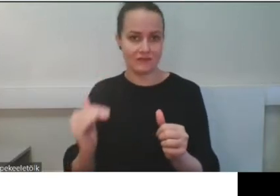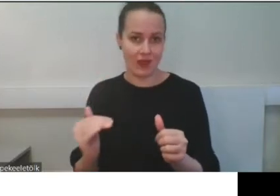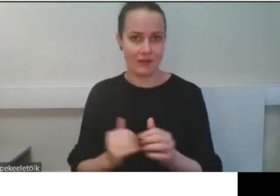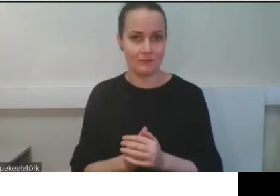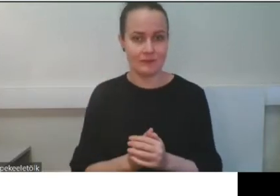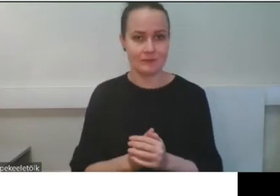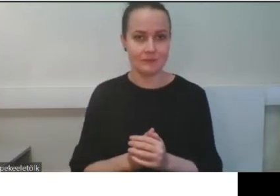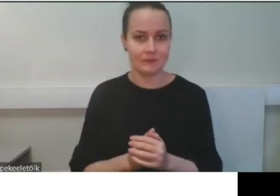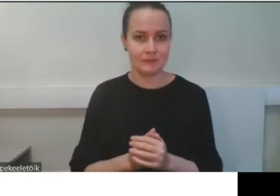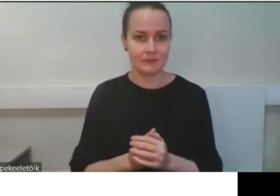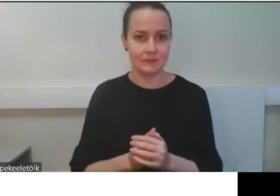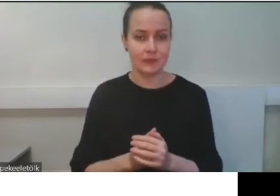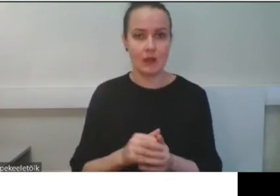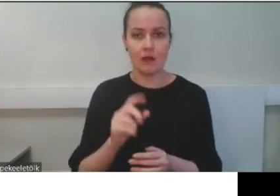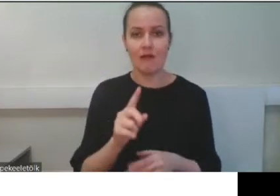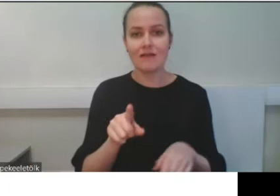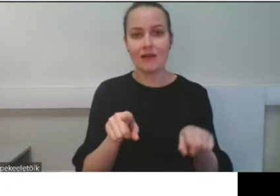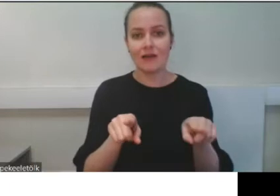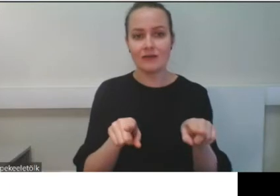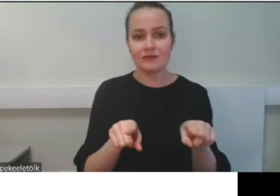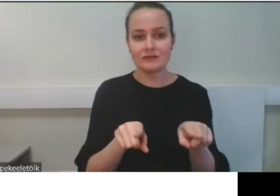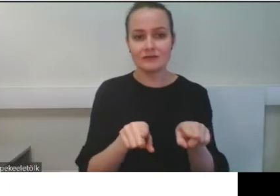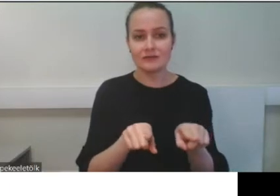et kõige madalam töötuse määr on